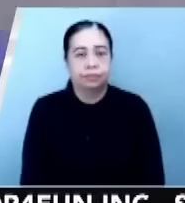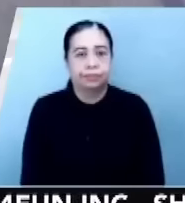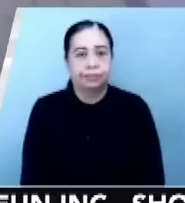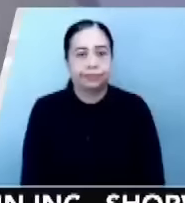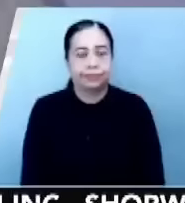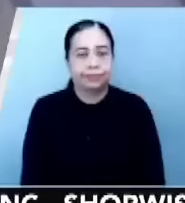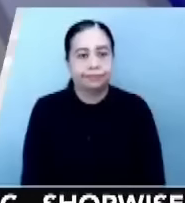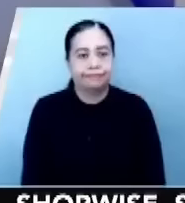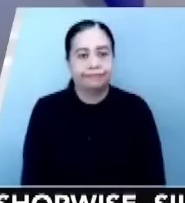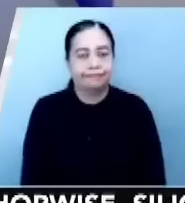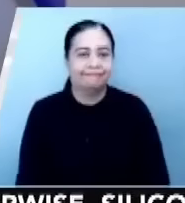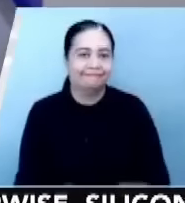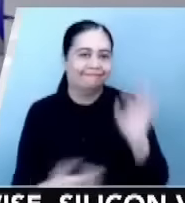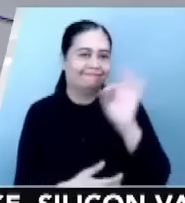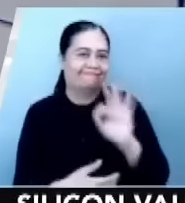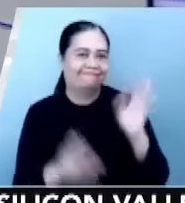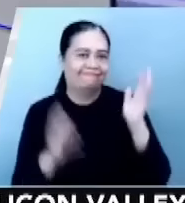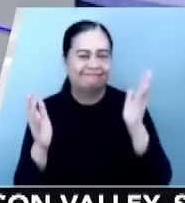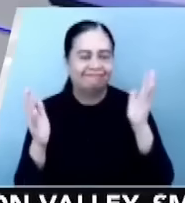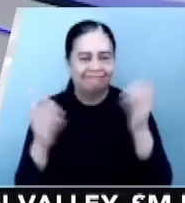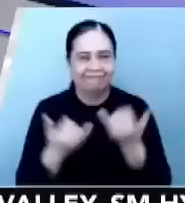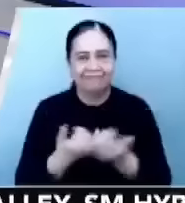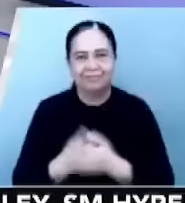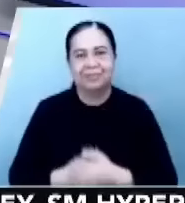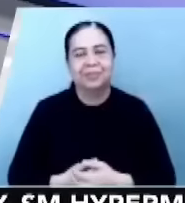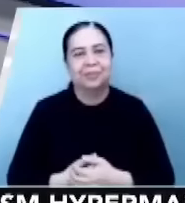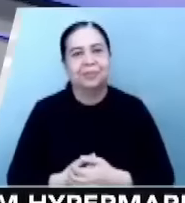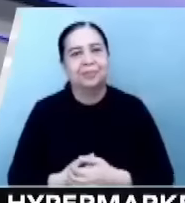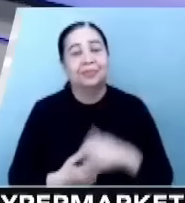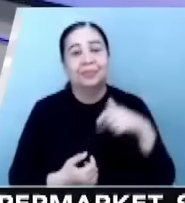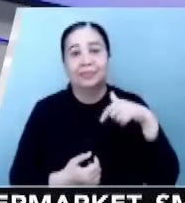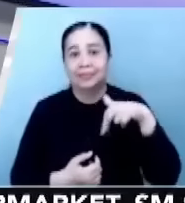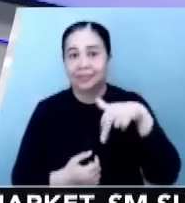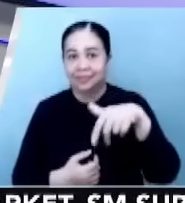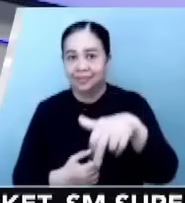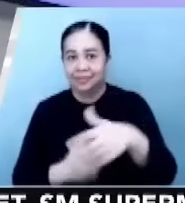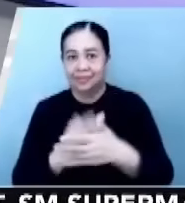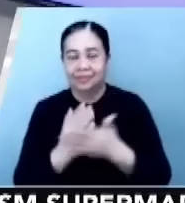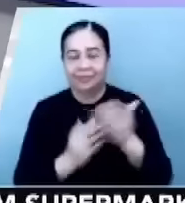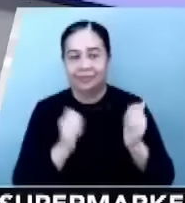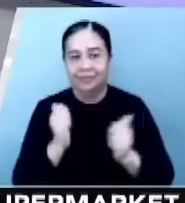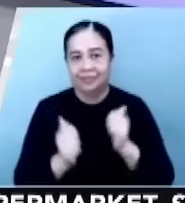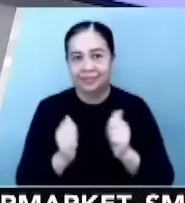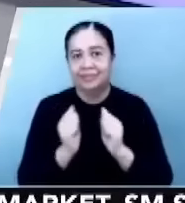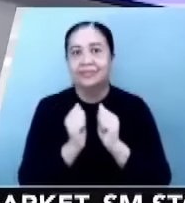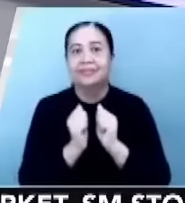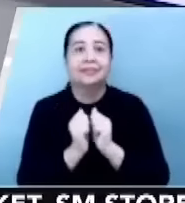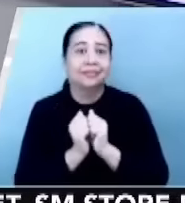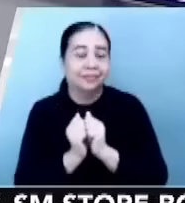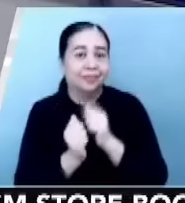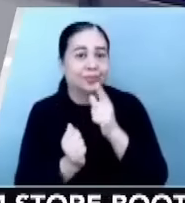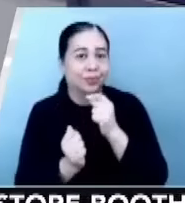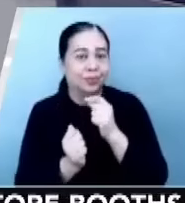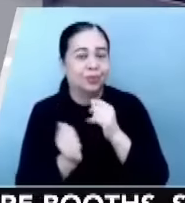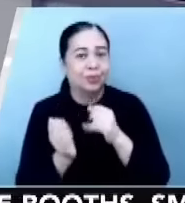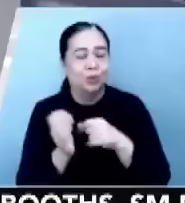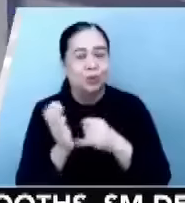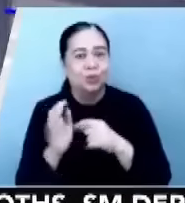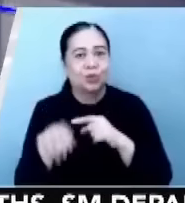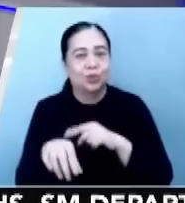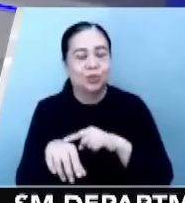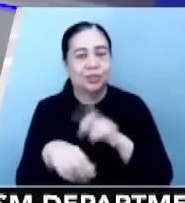Fierce na Friday, chikahan tayo mga kapuso. Rumampa sa runway ang ilang Sparkle Stars, kasama pa si its Showtime host, Vice